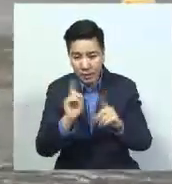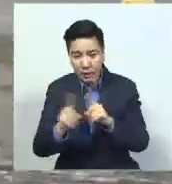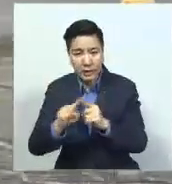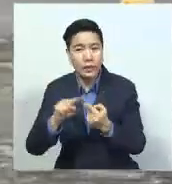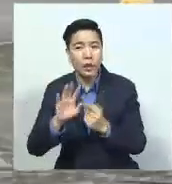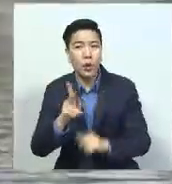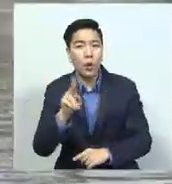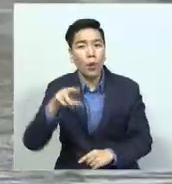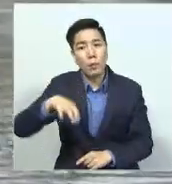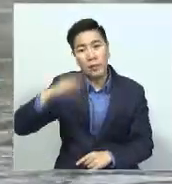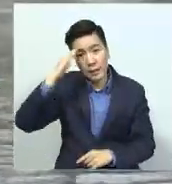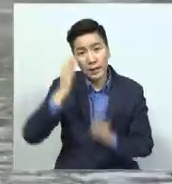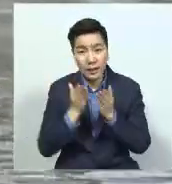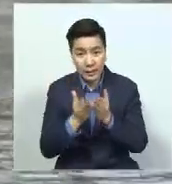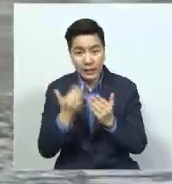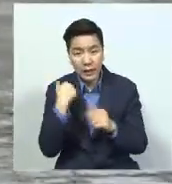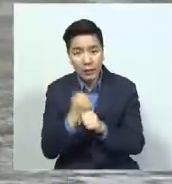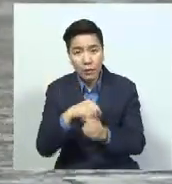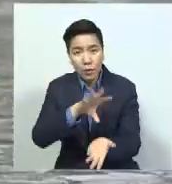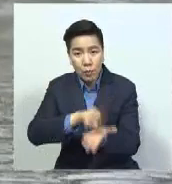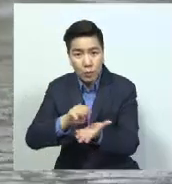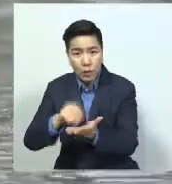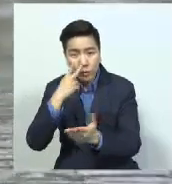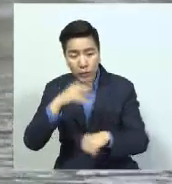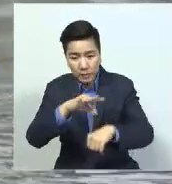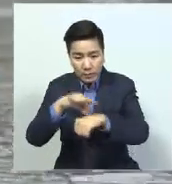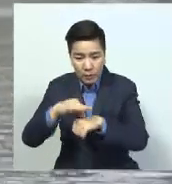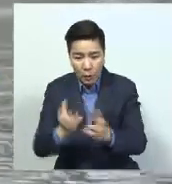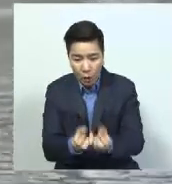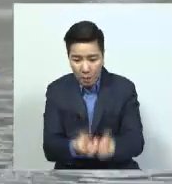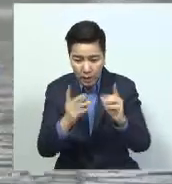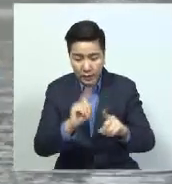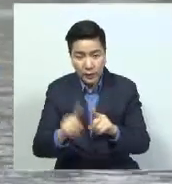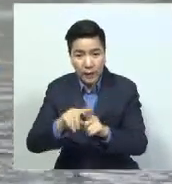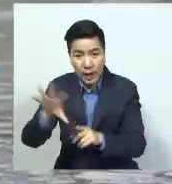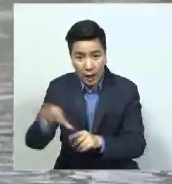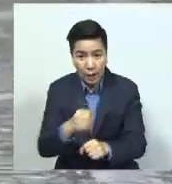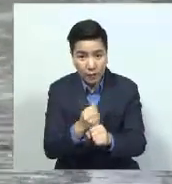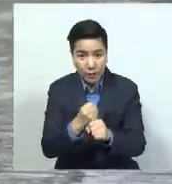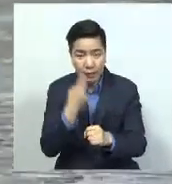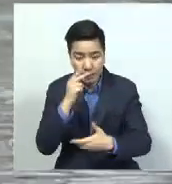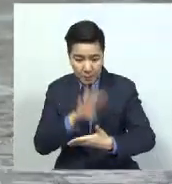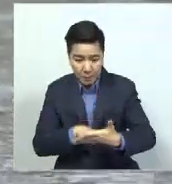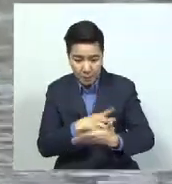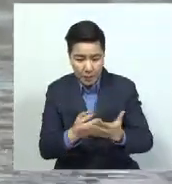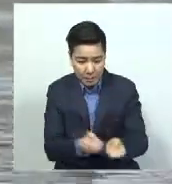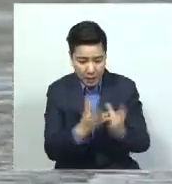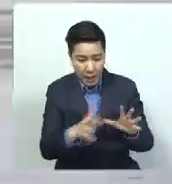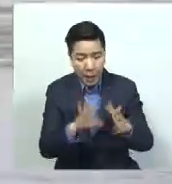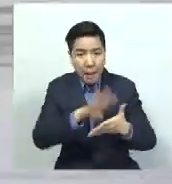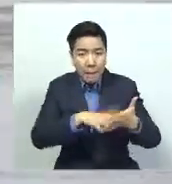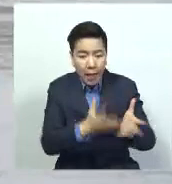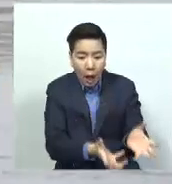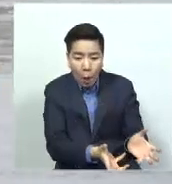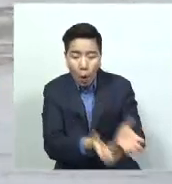พาตกรมสรรพวุฒิทหารเรือเพื่อเก็บข้อมูลและตำแหน่งของวัตถุระเบิดเพื่อใช้ประกอบการวางแผนเก็บกู้วัตถุ